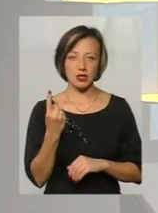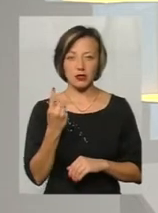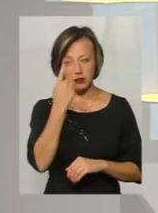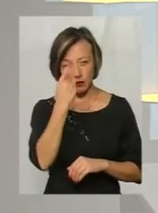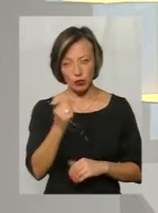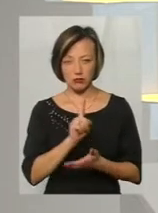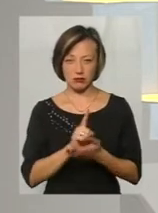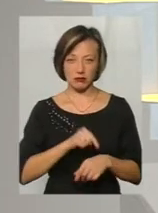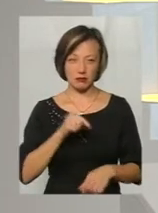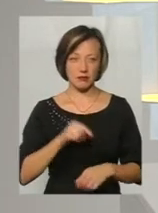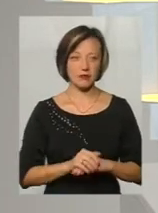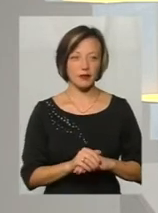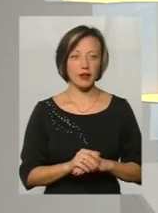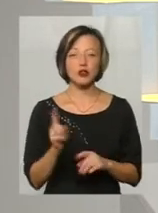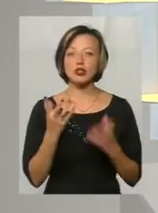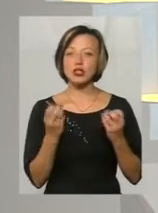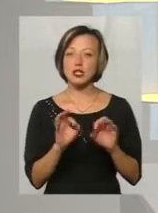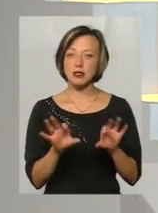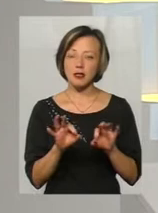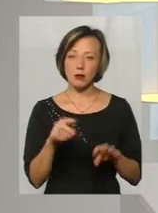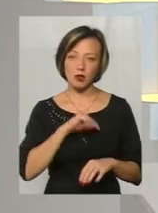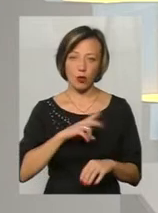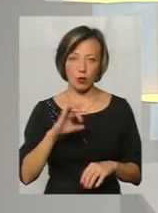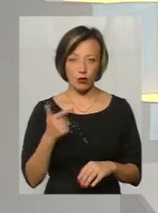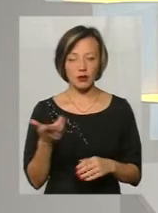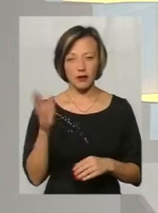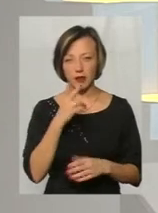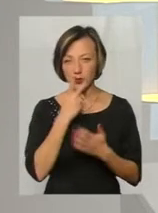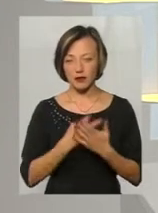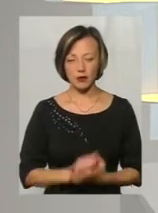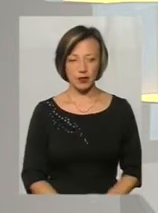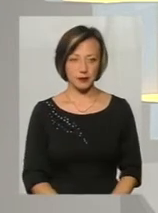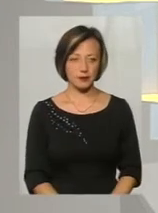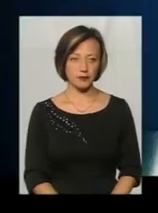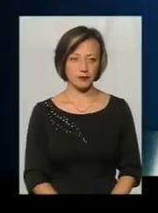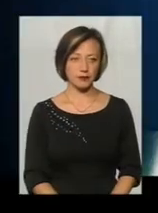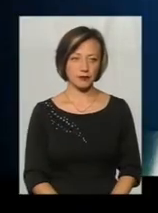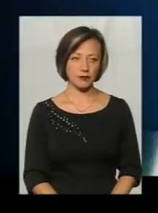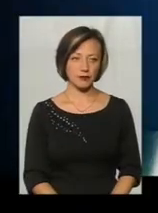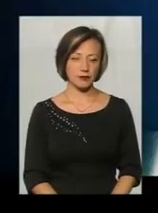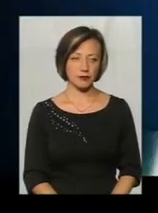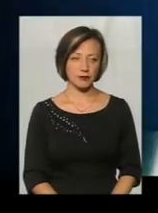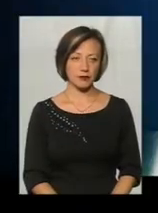ми маємо реагувати. А що ще сказала нам психолог сьогодні? Давайте подивимося у сюжеті.